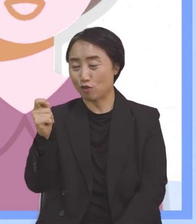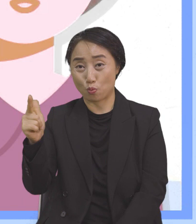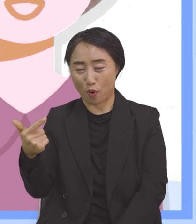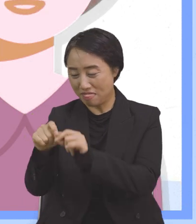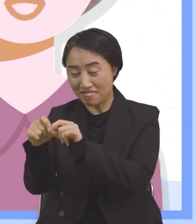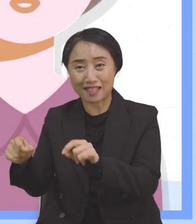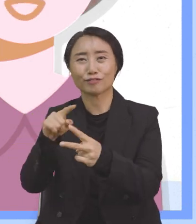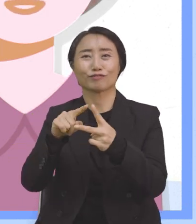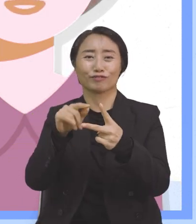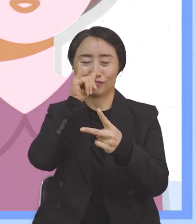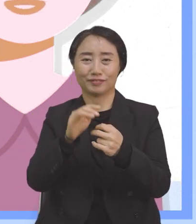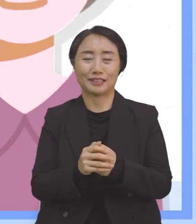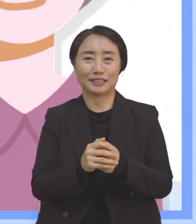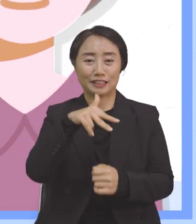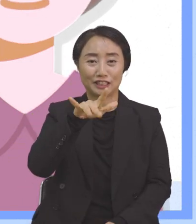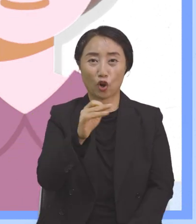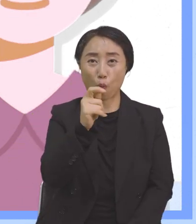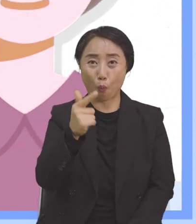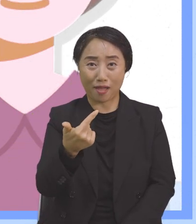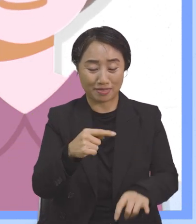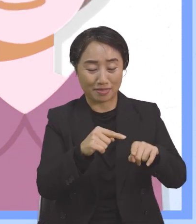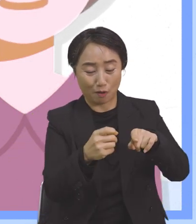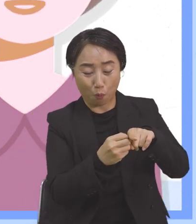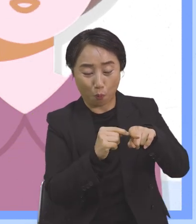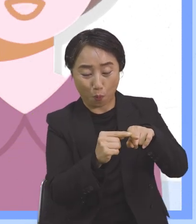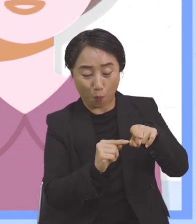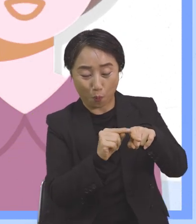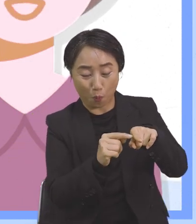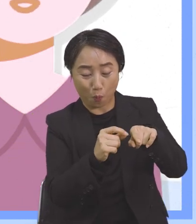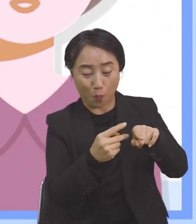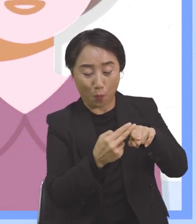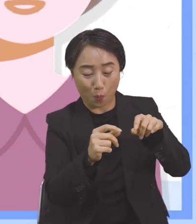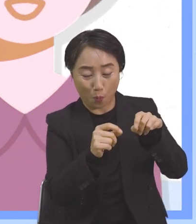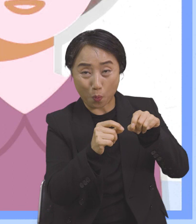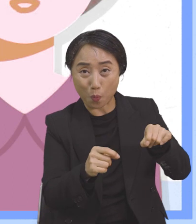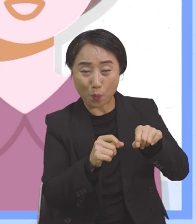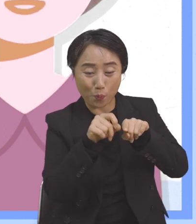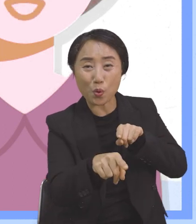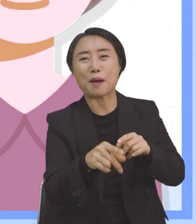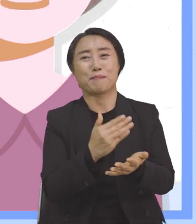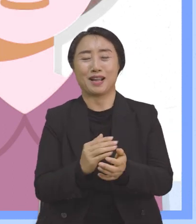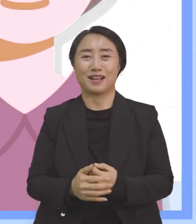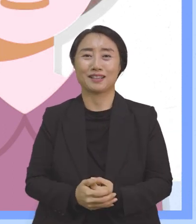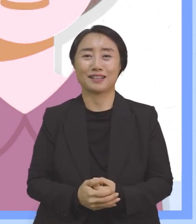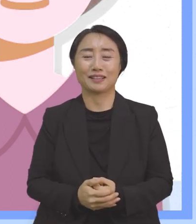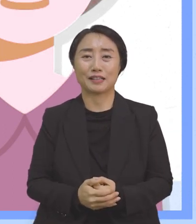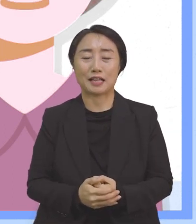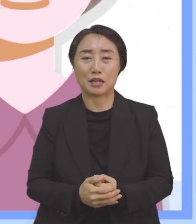이루어져 있습니다. 먼저 정관 절제술은 정관을 묶어서 정자의 방출만 막는